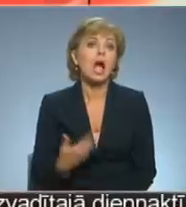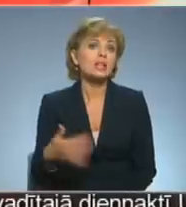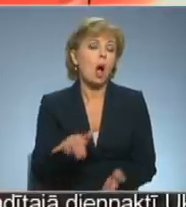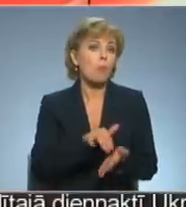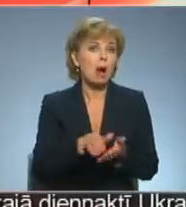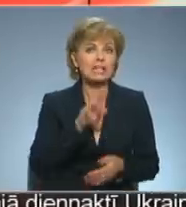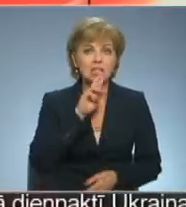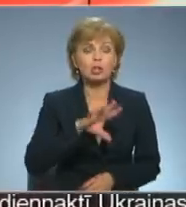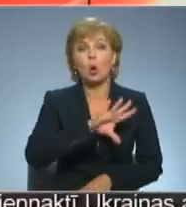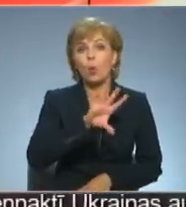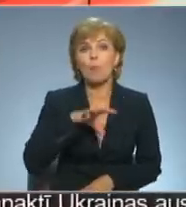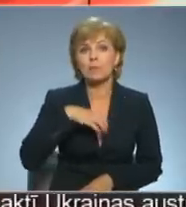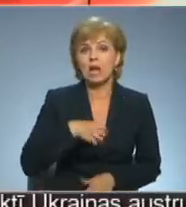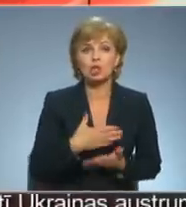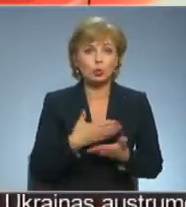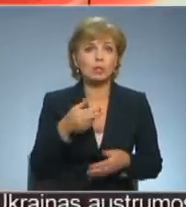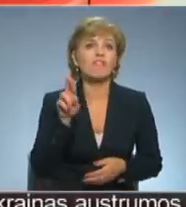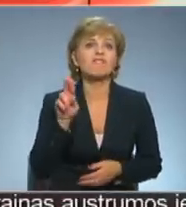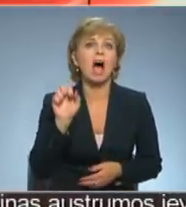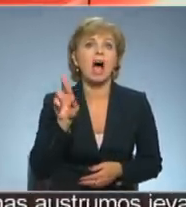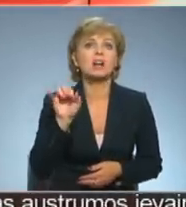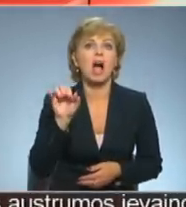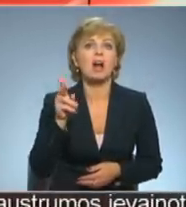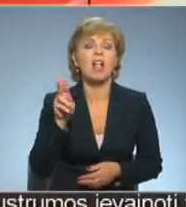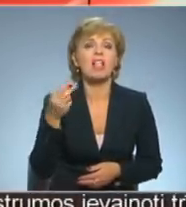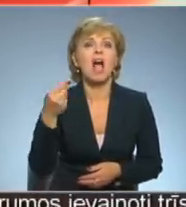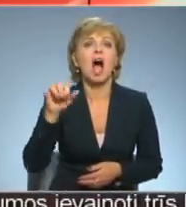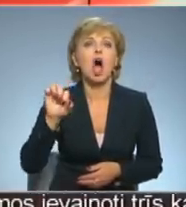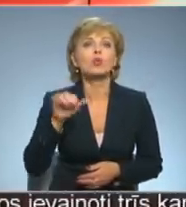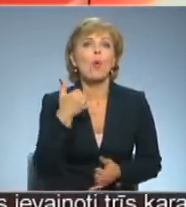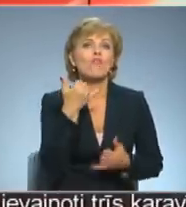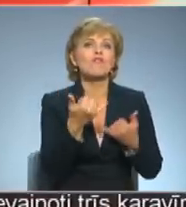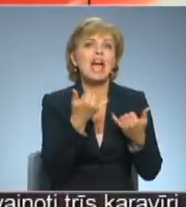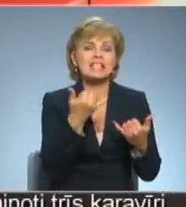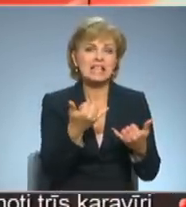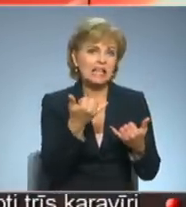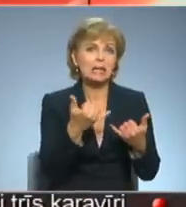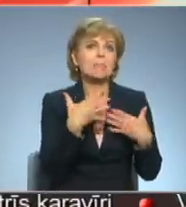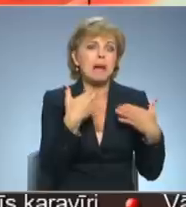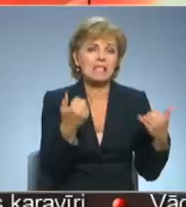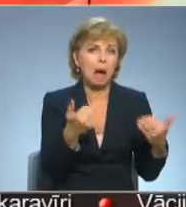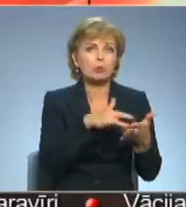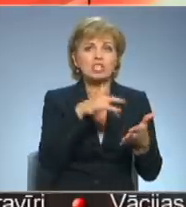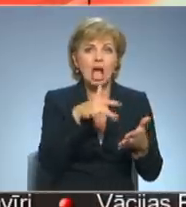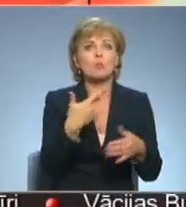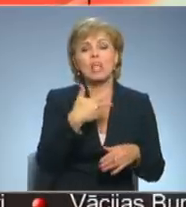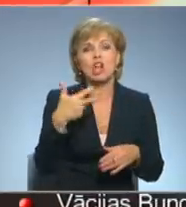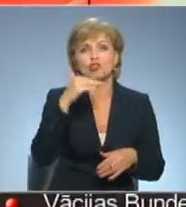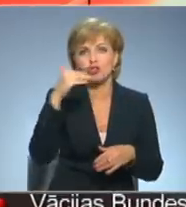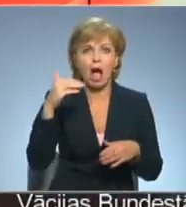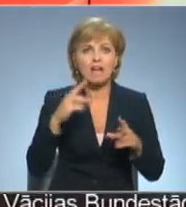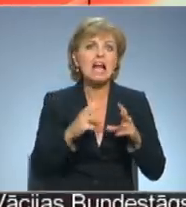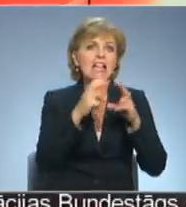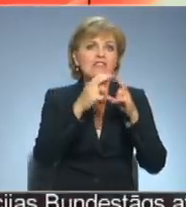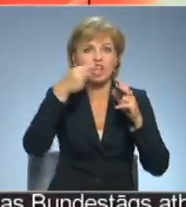Jau pagājusi nedēļa kopš traģiskā notikuma Varakļā un veselības aprūpes centrā, kur no trešā stāva lifta šahtā iekrita nepilnus divus gadus